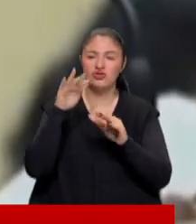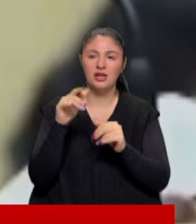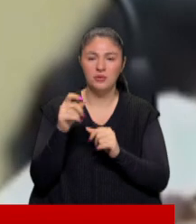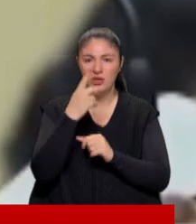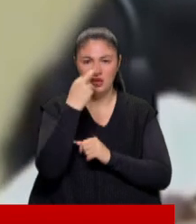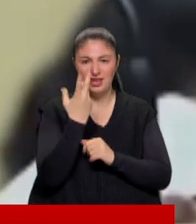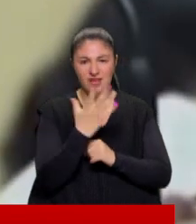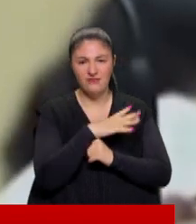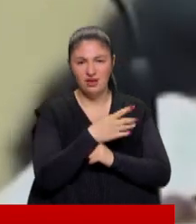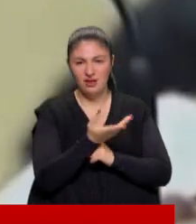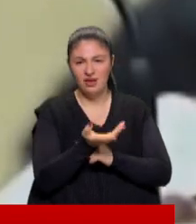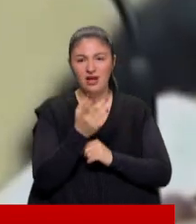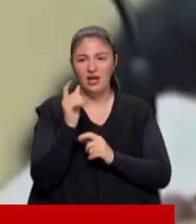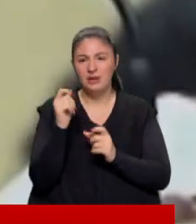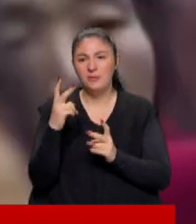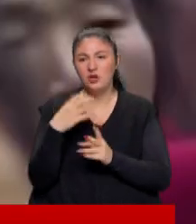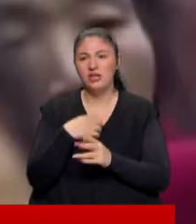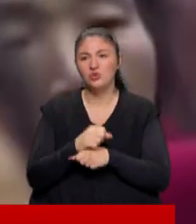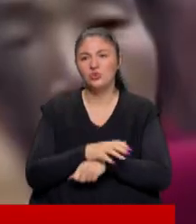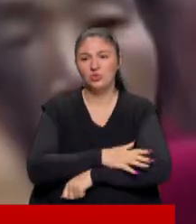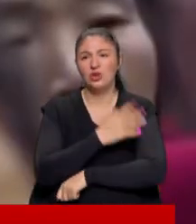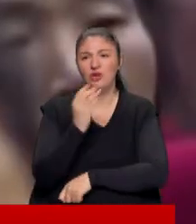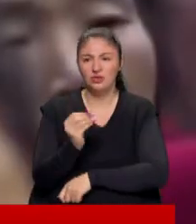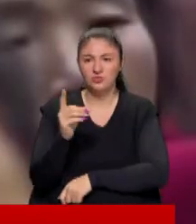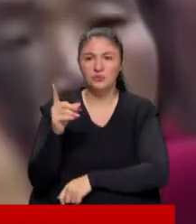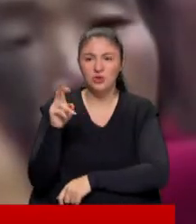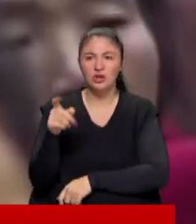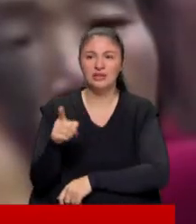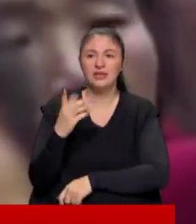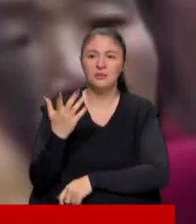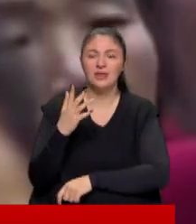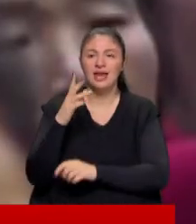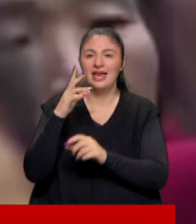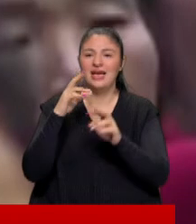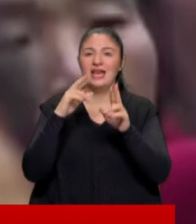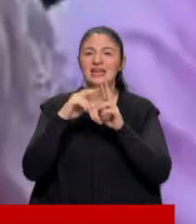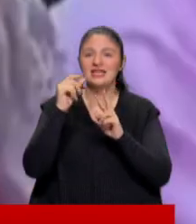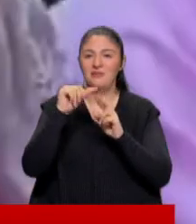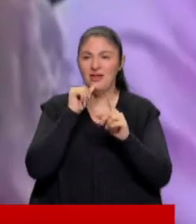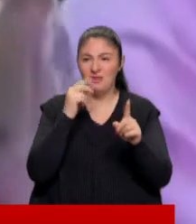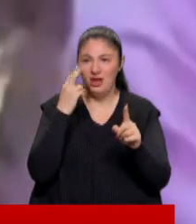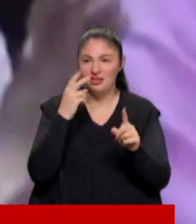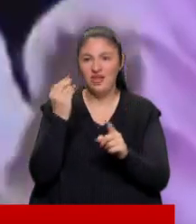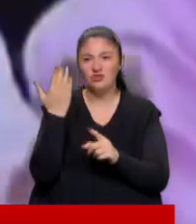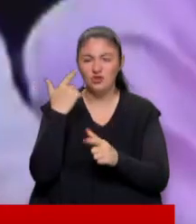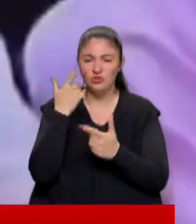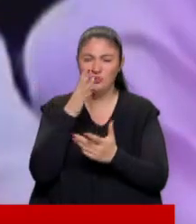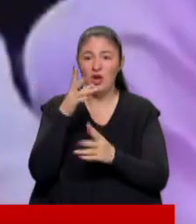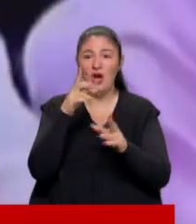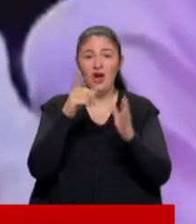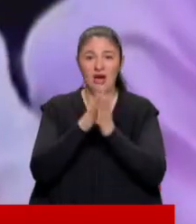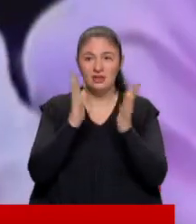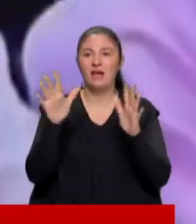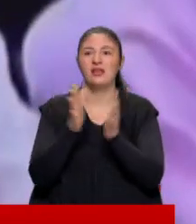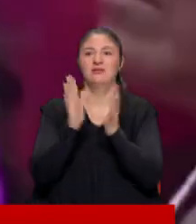Bunda ağlanacak ne var? Yapabiliyor. Kendisi duygulanmış bu konuda. Tabii kim ağlayınca, daha önceki görüntülerden de biliyoruz, kim